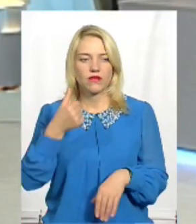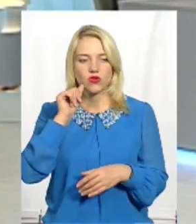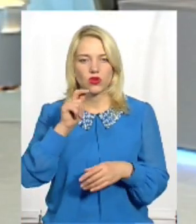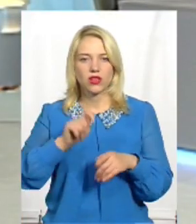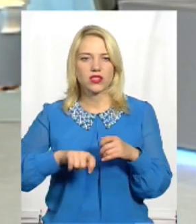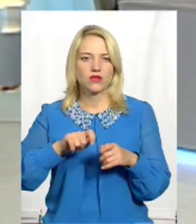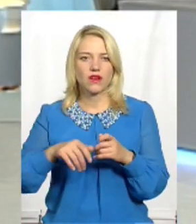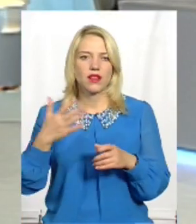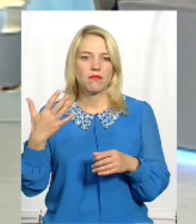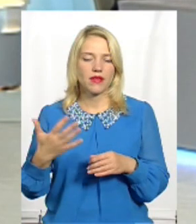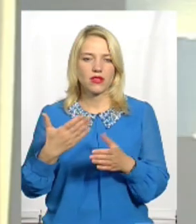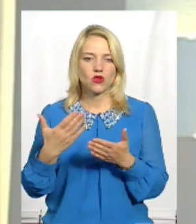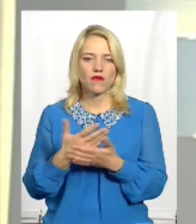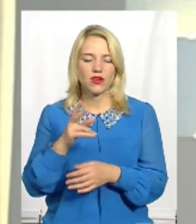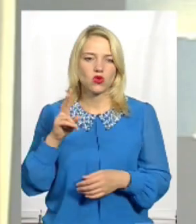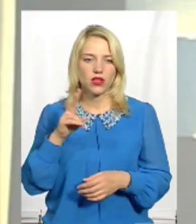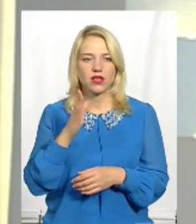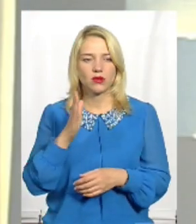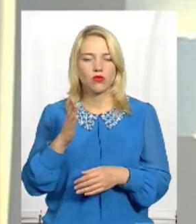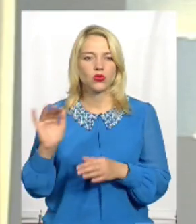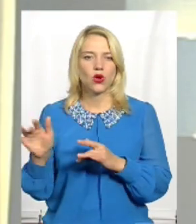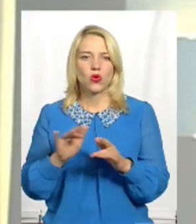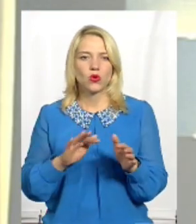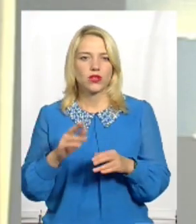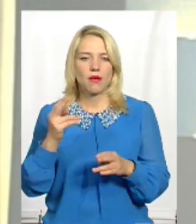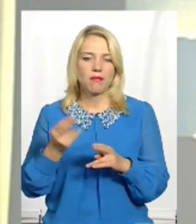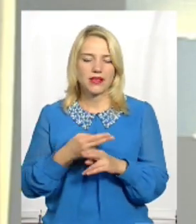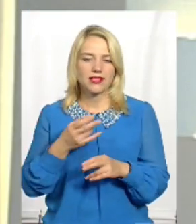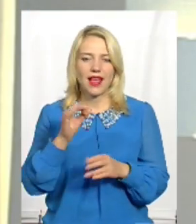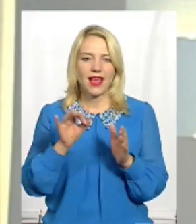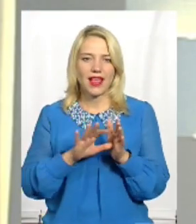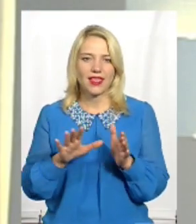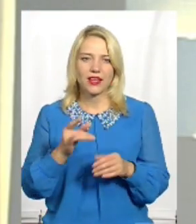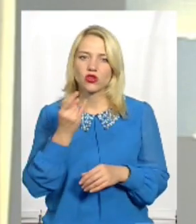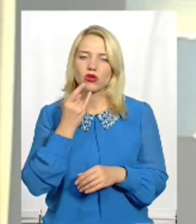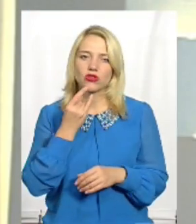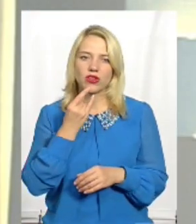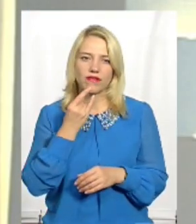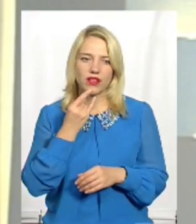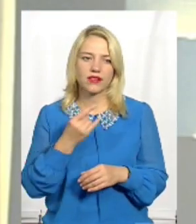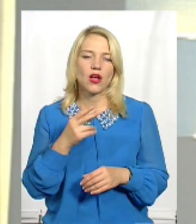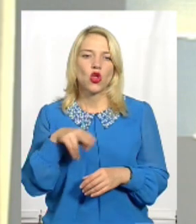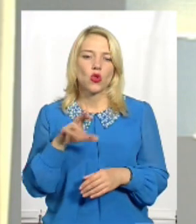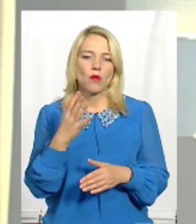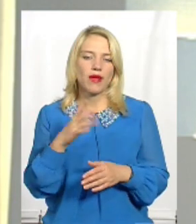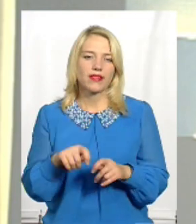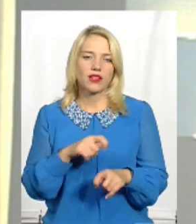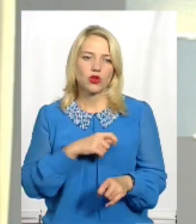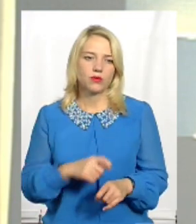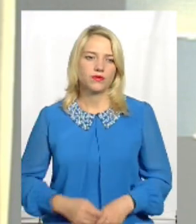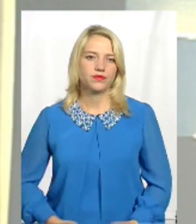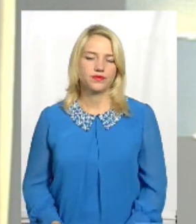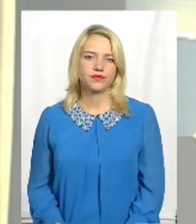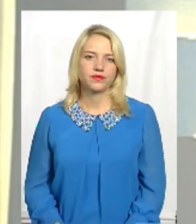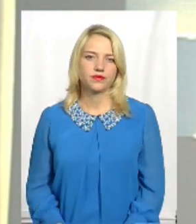нових тролейбусів, котрі зможуть рухатися без електроживлення до 5 кілометрів. Деталі далі у сюжеті